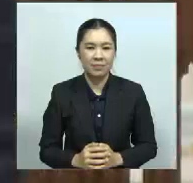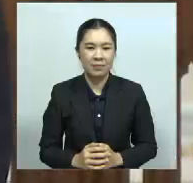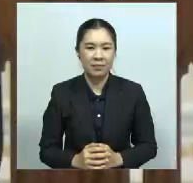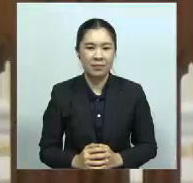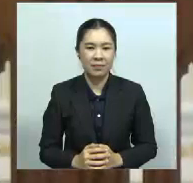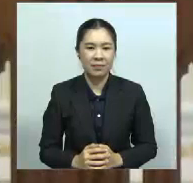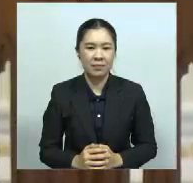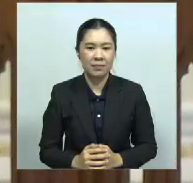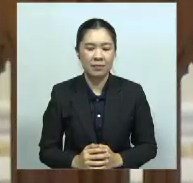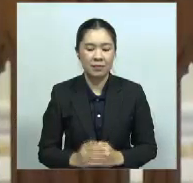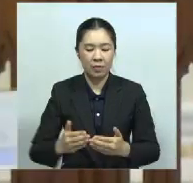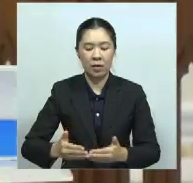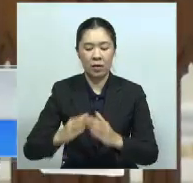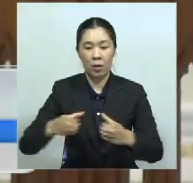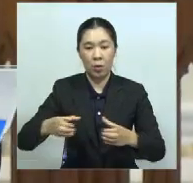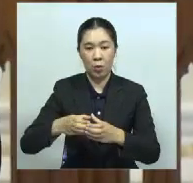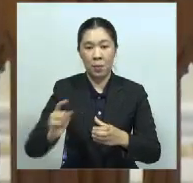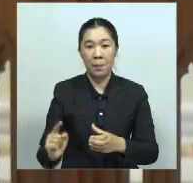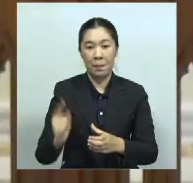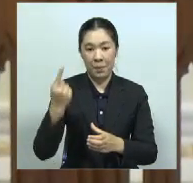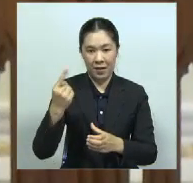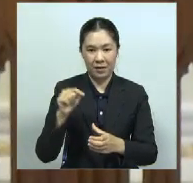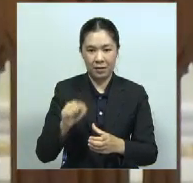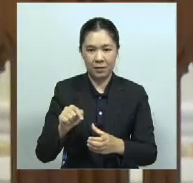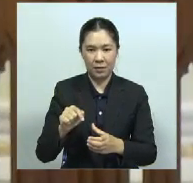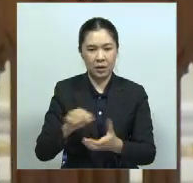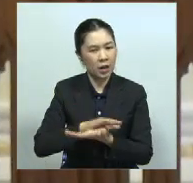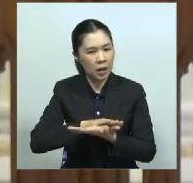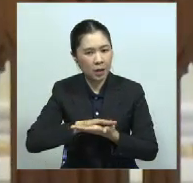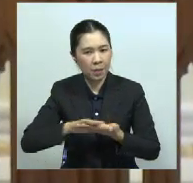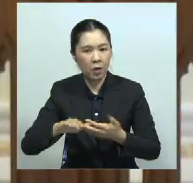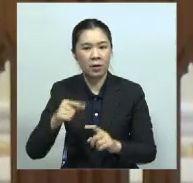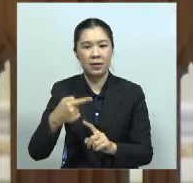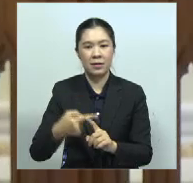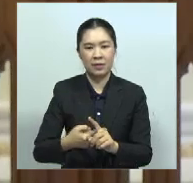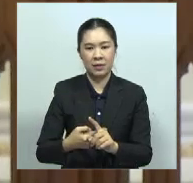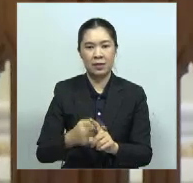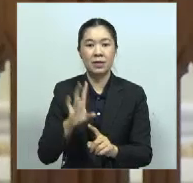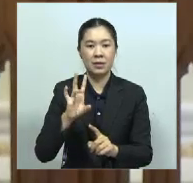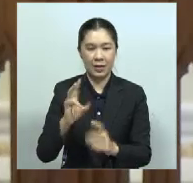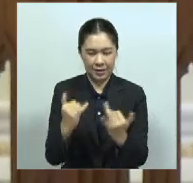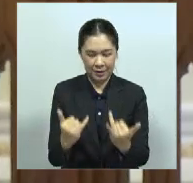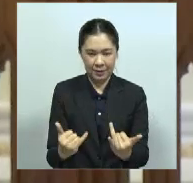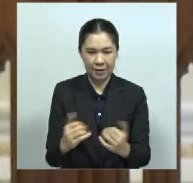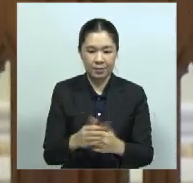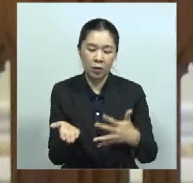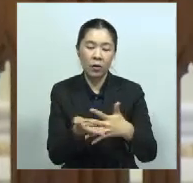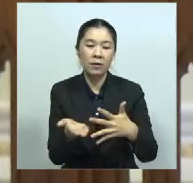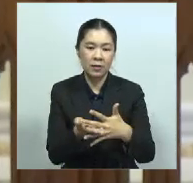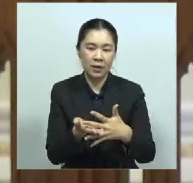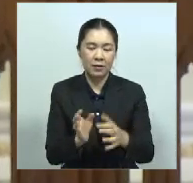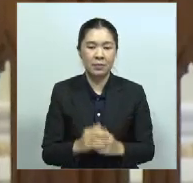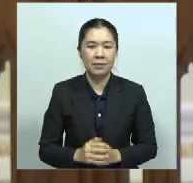ซึ่งการจัดตั้งรัฐบาลใหม่นั้นผมยืนยันว่าจะแล้วเสร็จภายในเดือนกรกฎาคมนี้แน่นอนกลางเดือนนะครับคือ